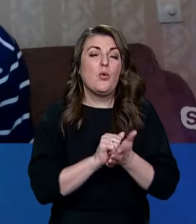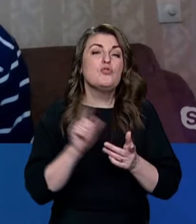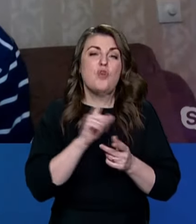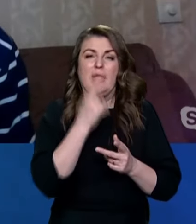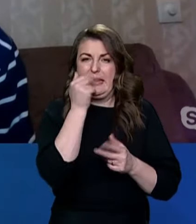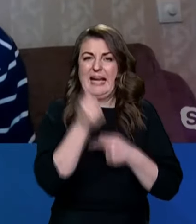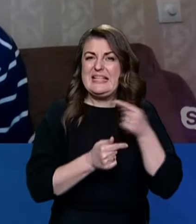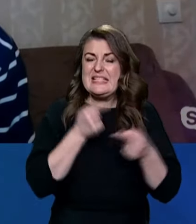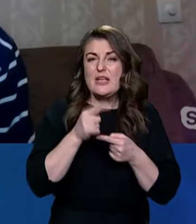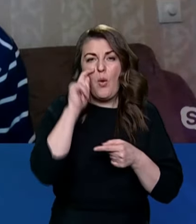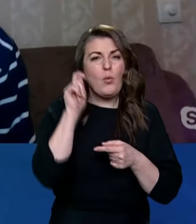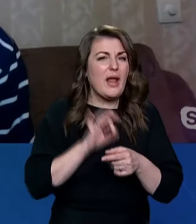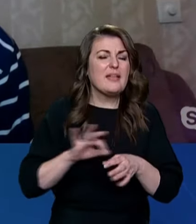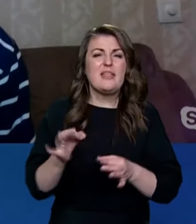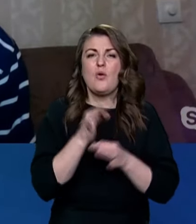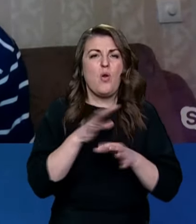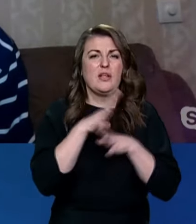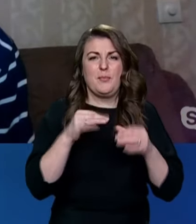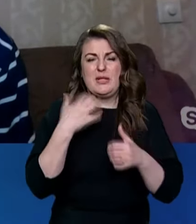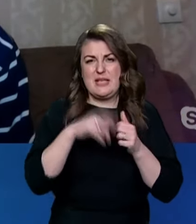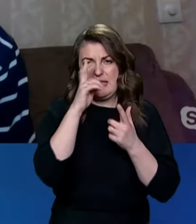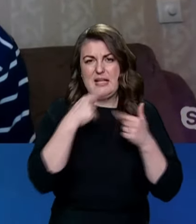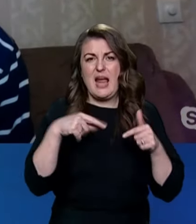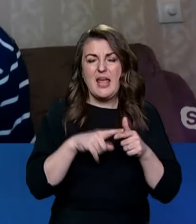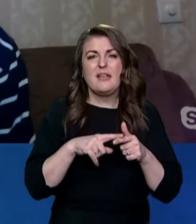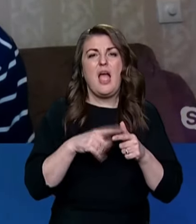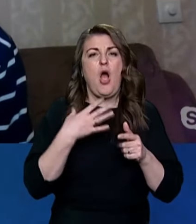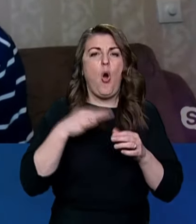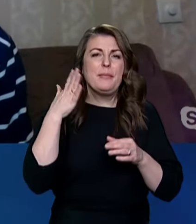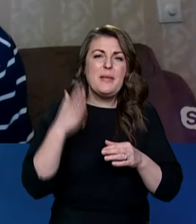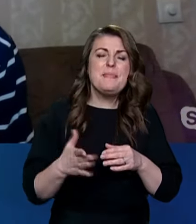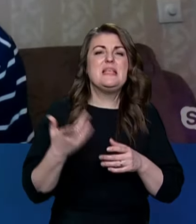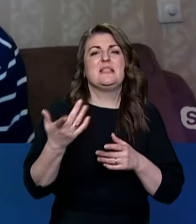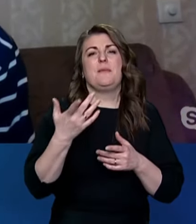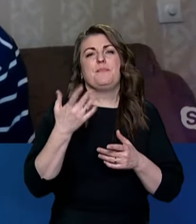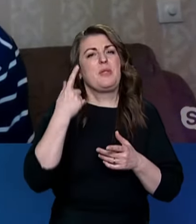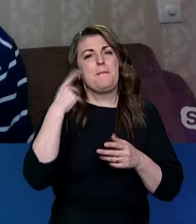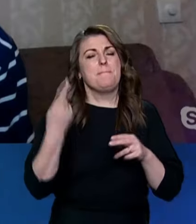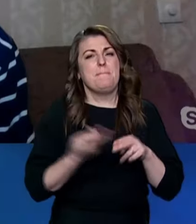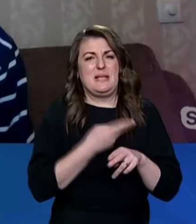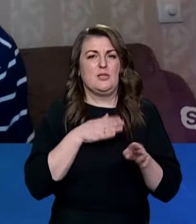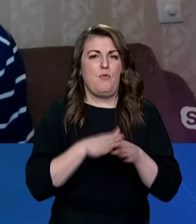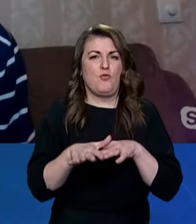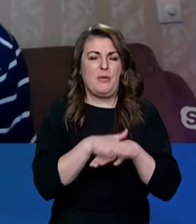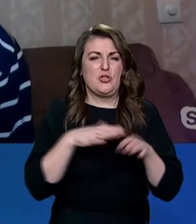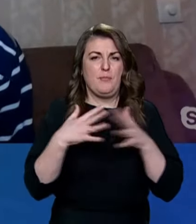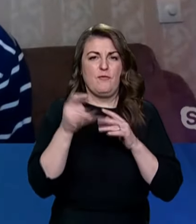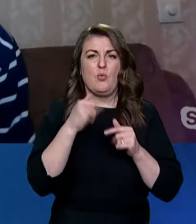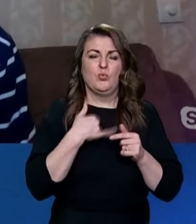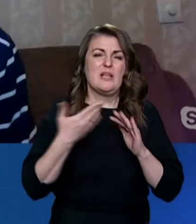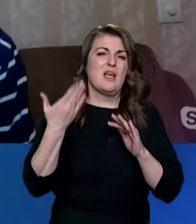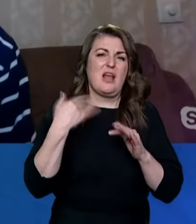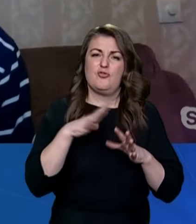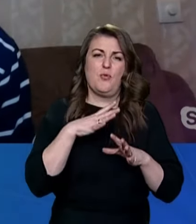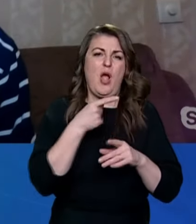що традиційно Україна ніколи не була серед країн оптимістів, тобто навіть і без повномасштабної війни у нас радше